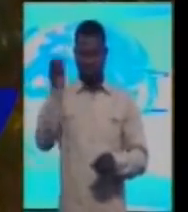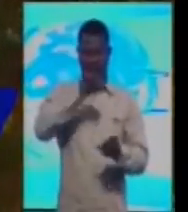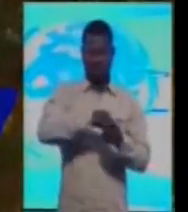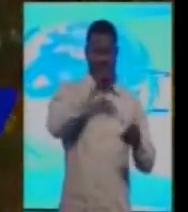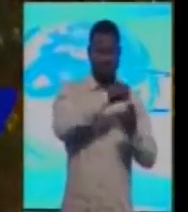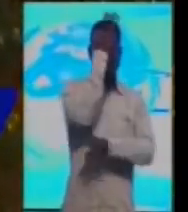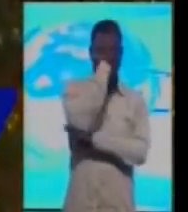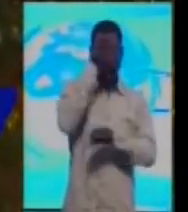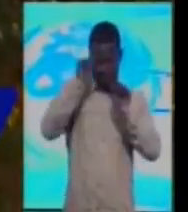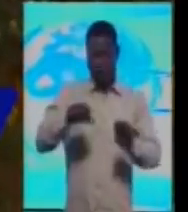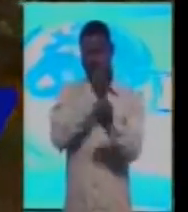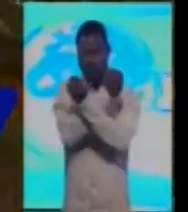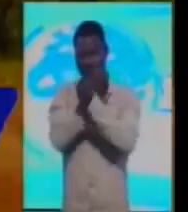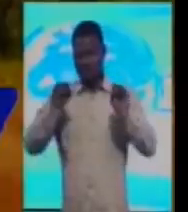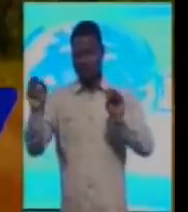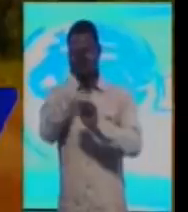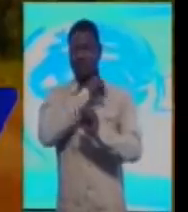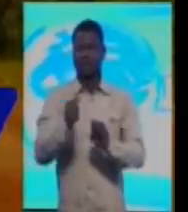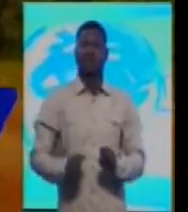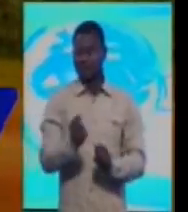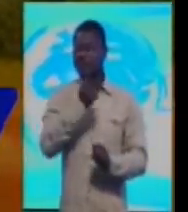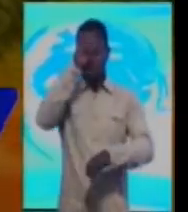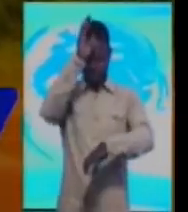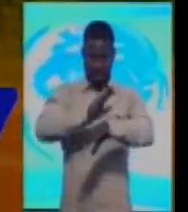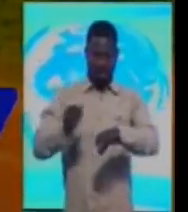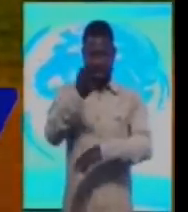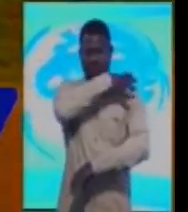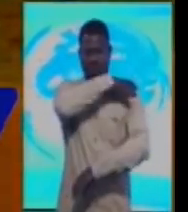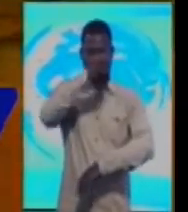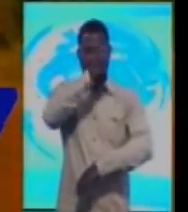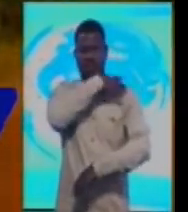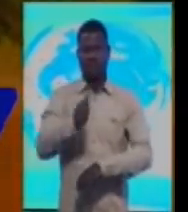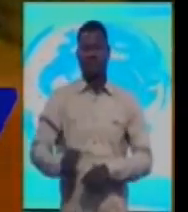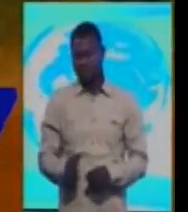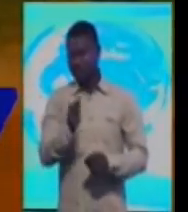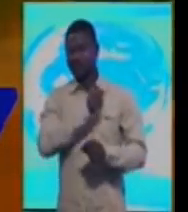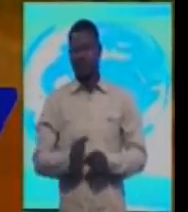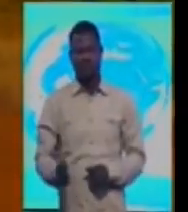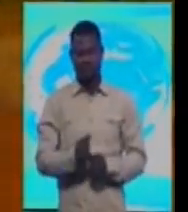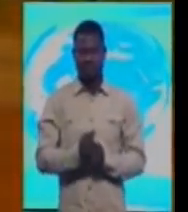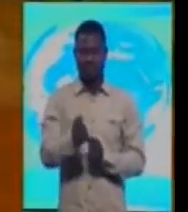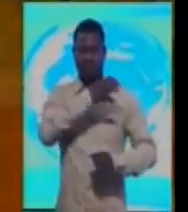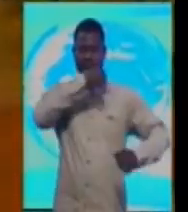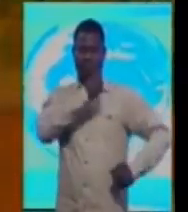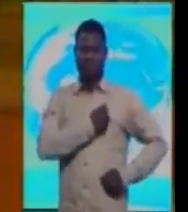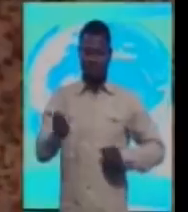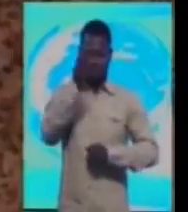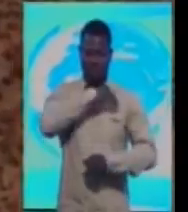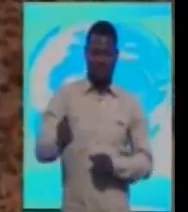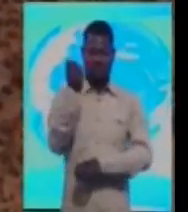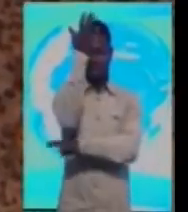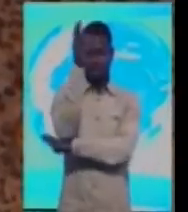hectares à sauver et c'est le cri de cœur que lance le chef de ce poste forestier. Nous l'entendrons au cours de